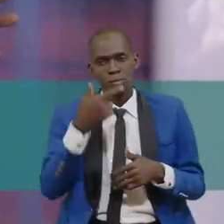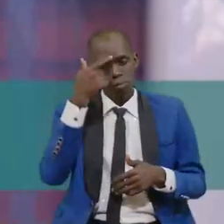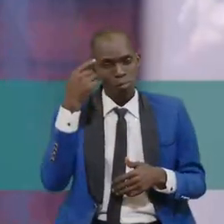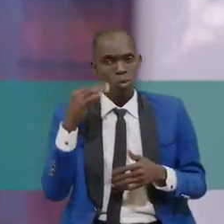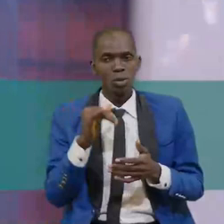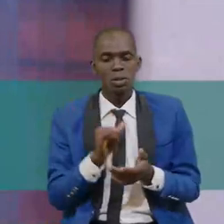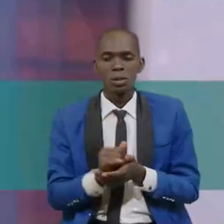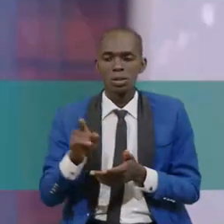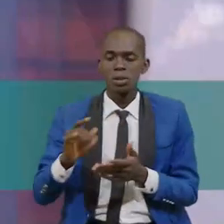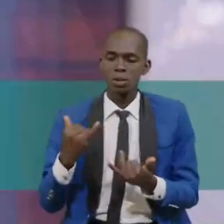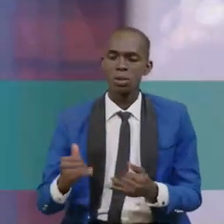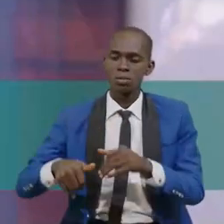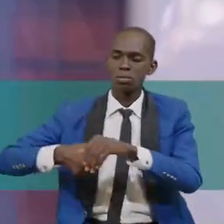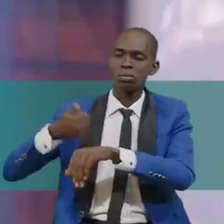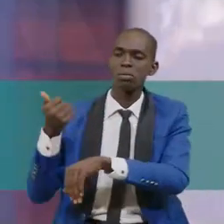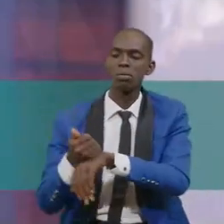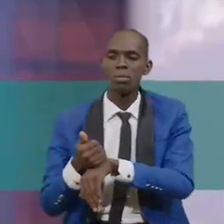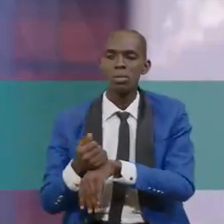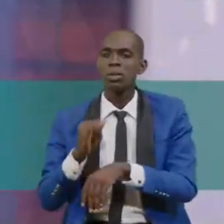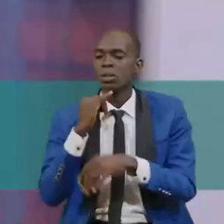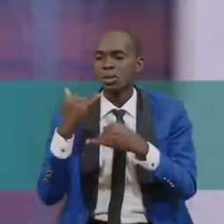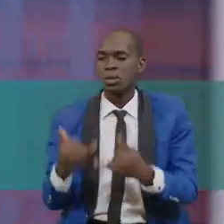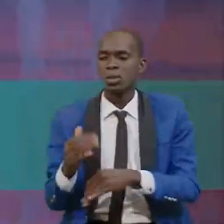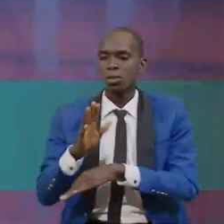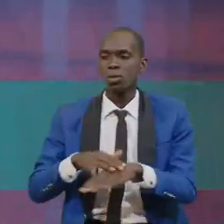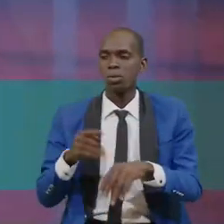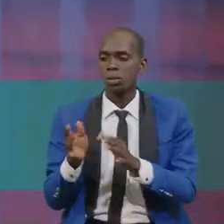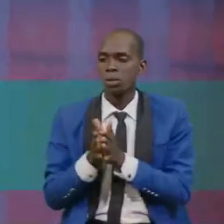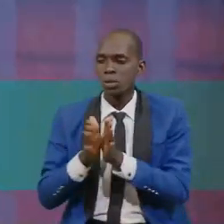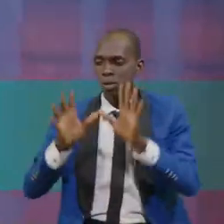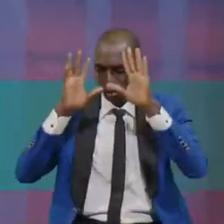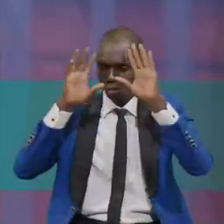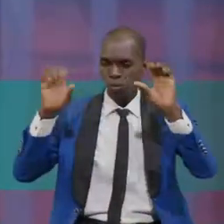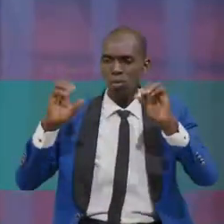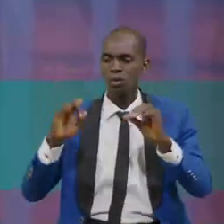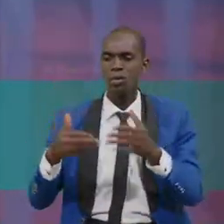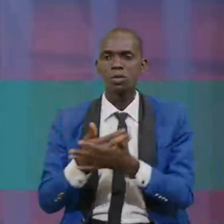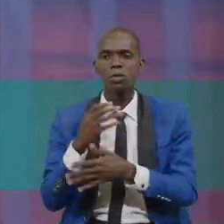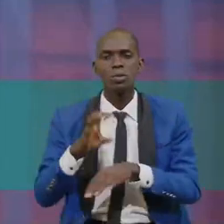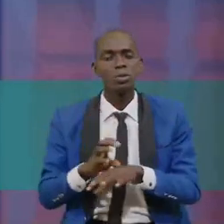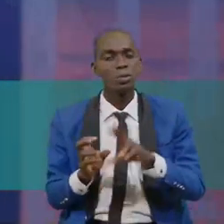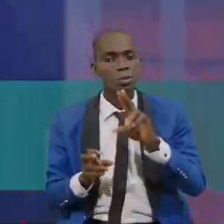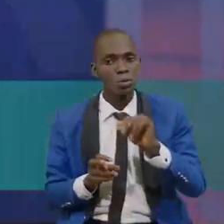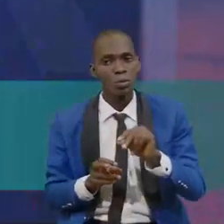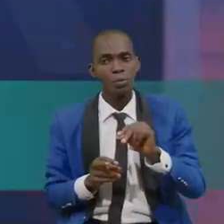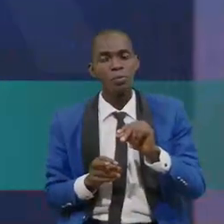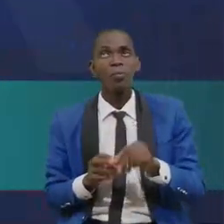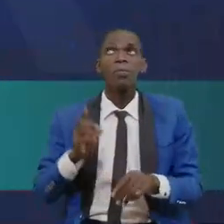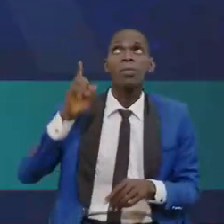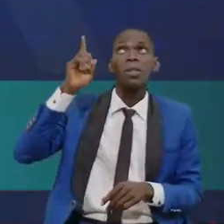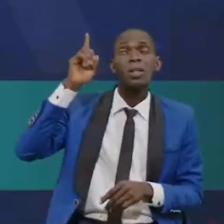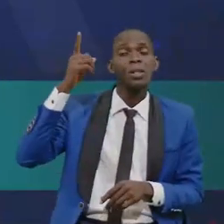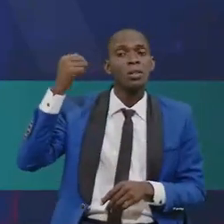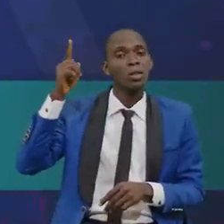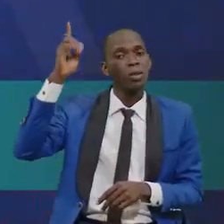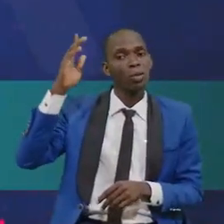Et lui, il est fondateur, il est le pasteur supérieur, il est un apôtre. Lui, le Dieu